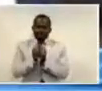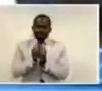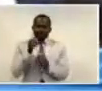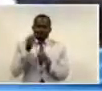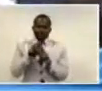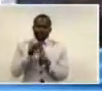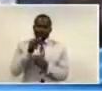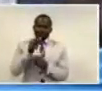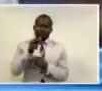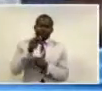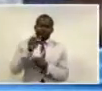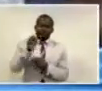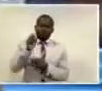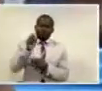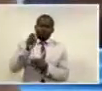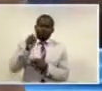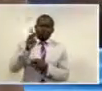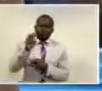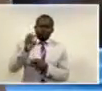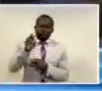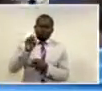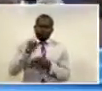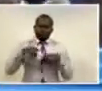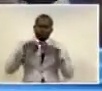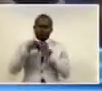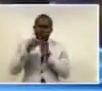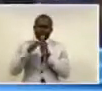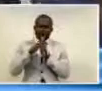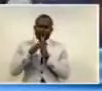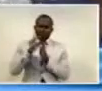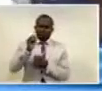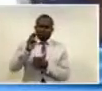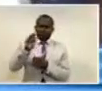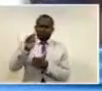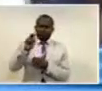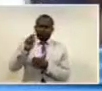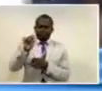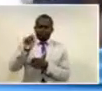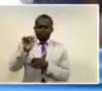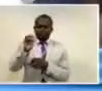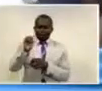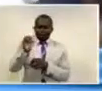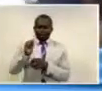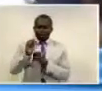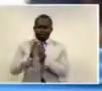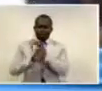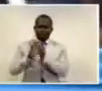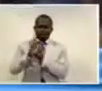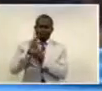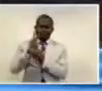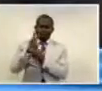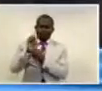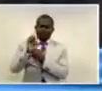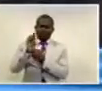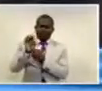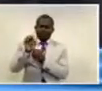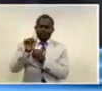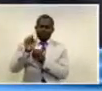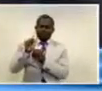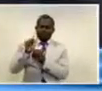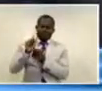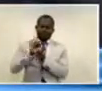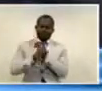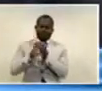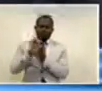Banyita Twarabimenye Samuel, ntuye mu mudugudu wa Marantima akagari ka Rwebeya umurenge